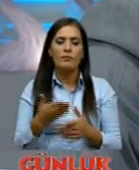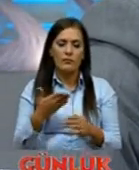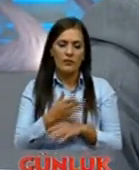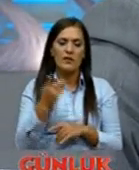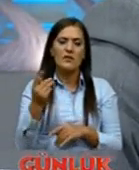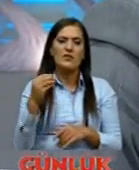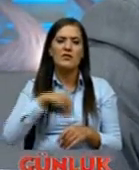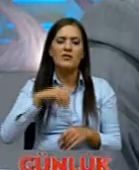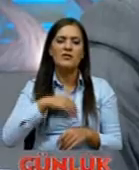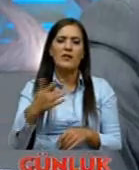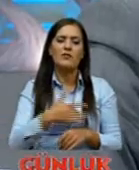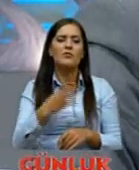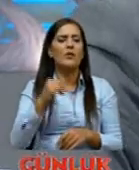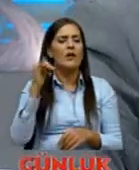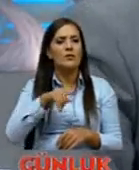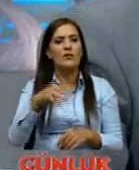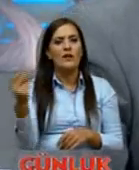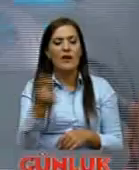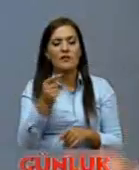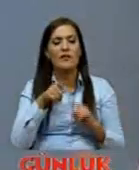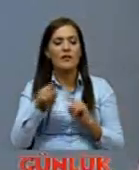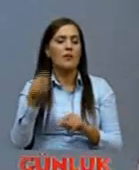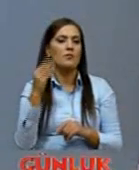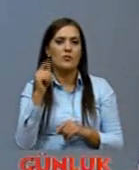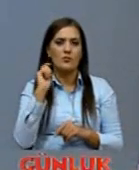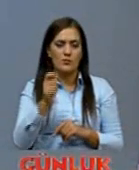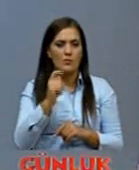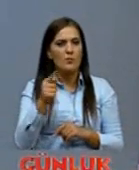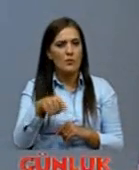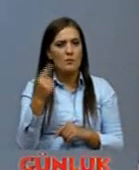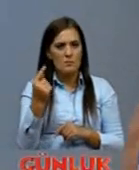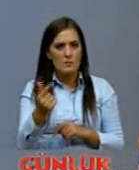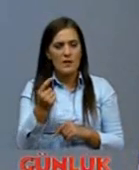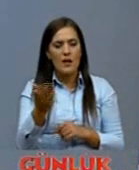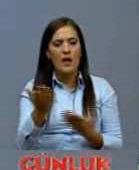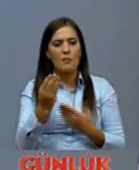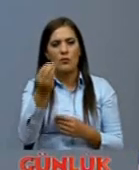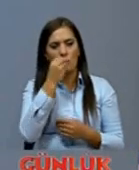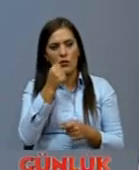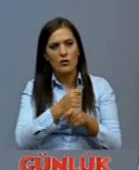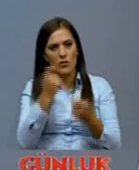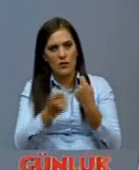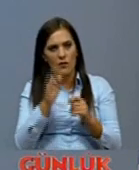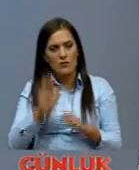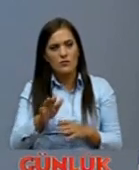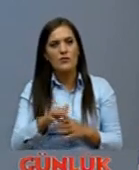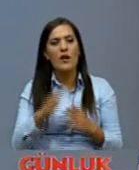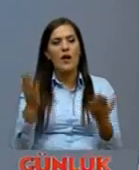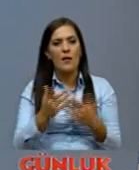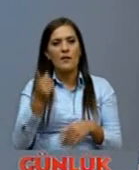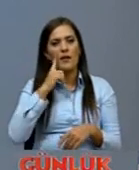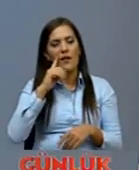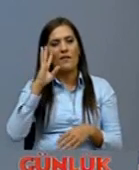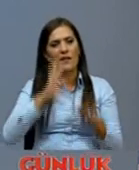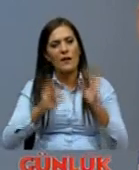hakikaten işler acısı. Çok haklısınız. Yani bu kaçak takip etmek zordur. Bu biraz da hem tüketiciye görev düşüyor. Öyle değil mi? Evet. Hem de